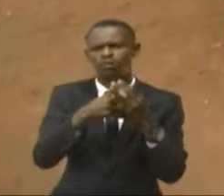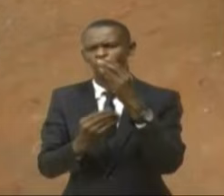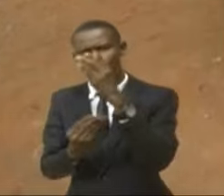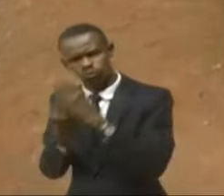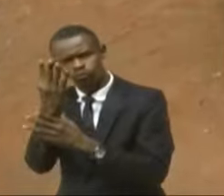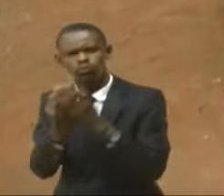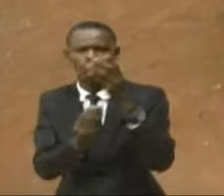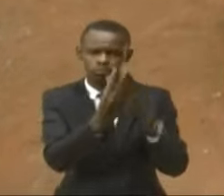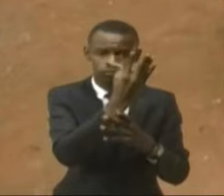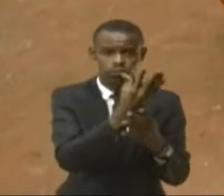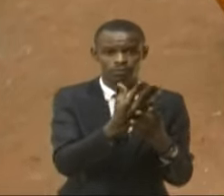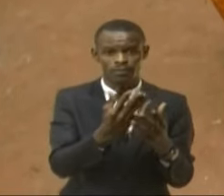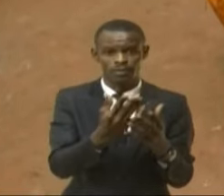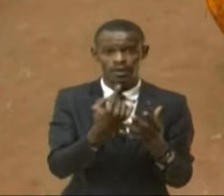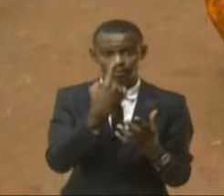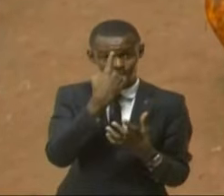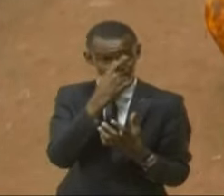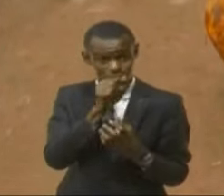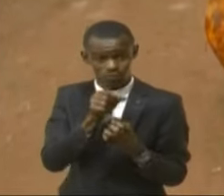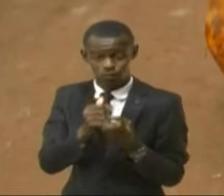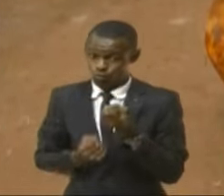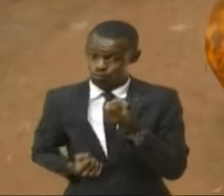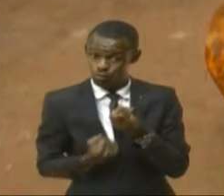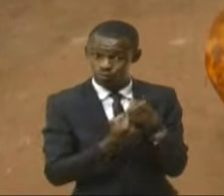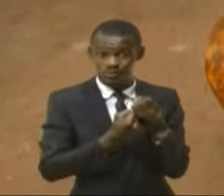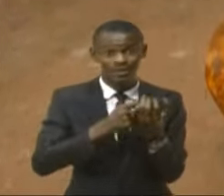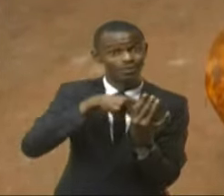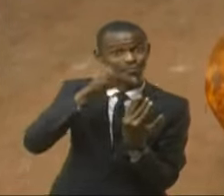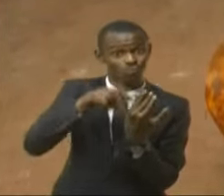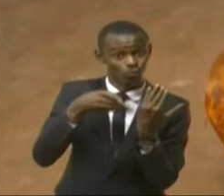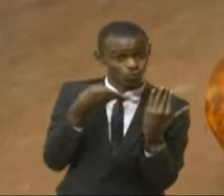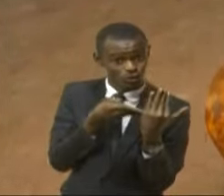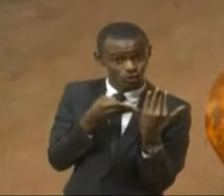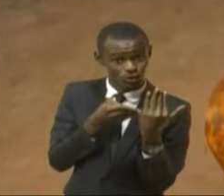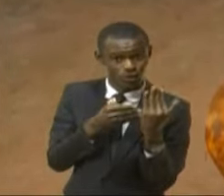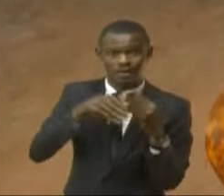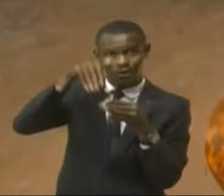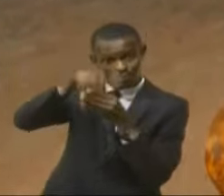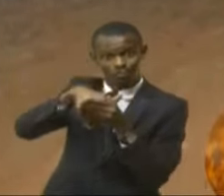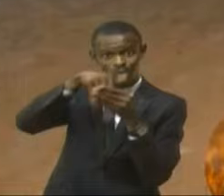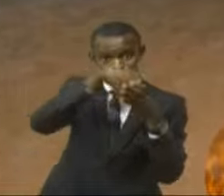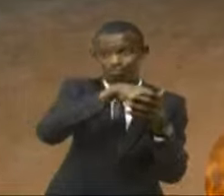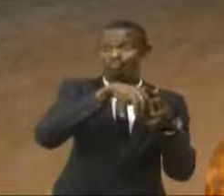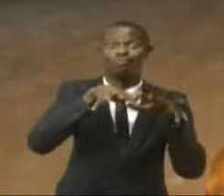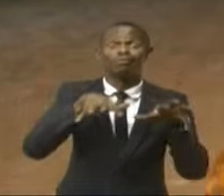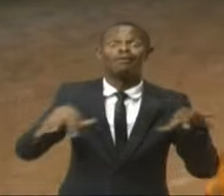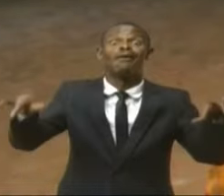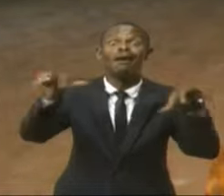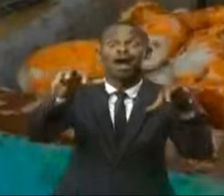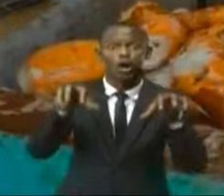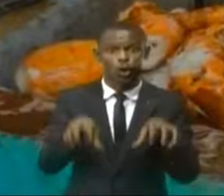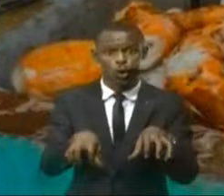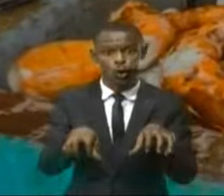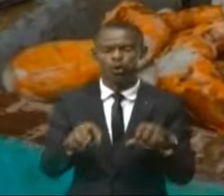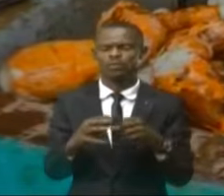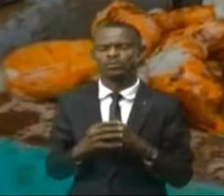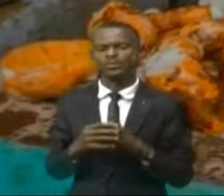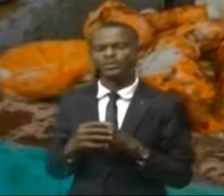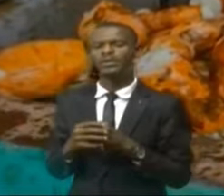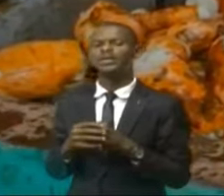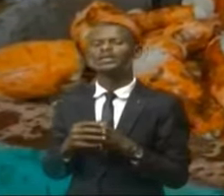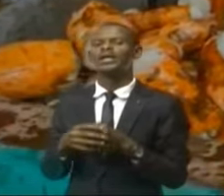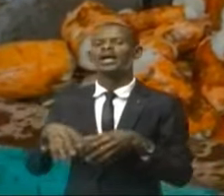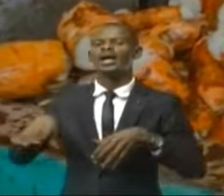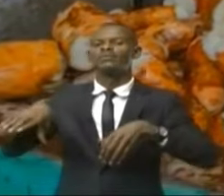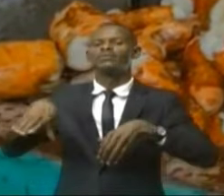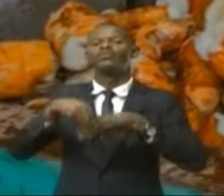patronage du ministère de l'Agriculture, le projet de développement de la chaîne des valeurs du manioc en RDC. Financé par l'Agence américaine